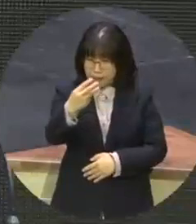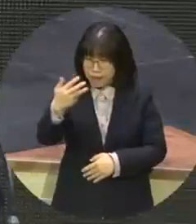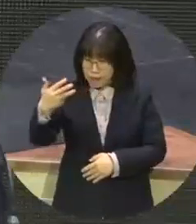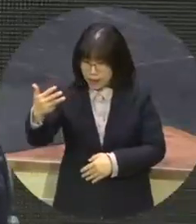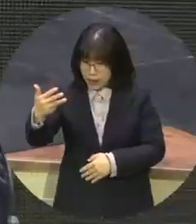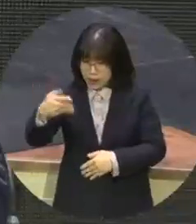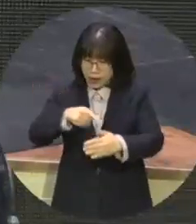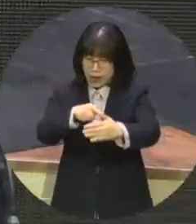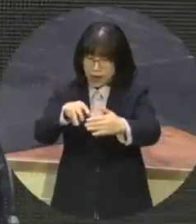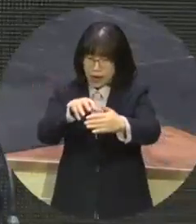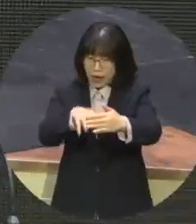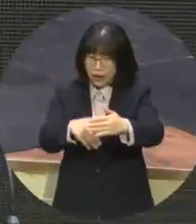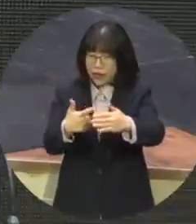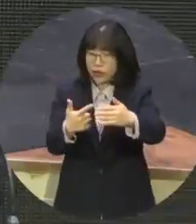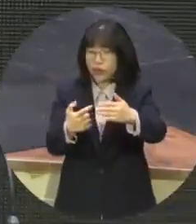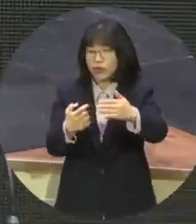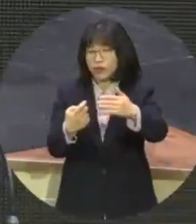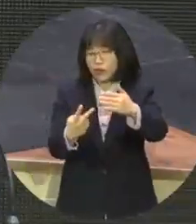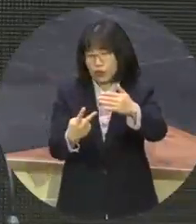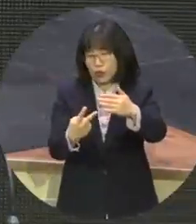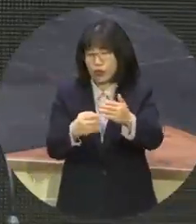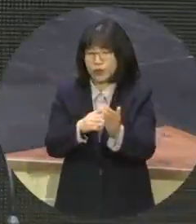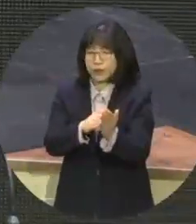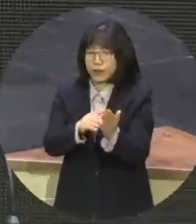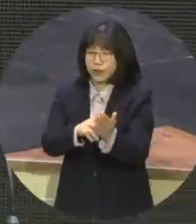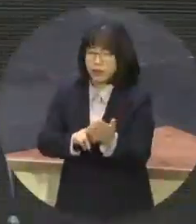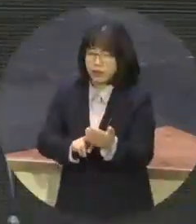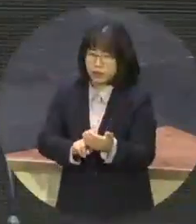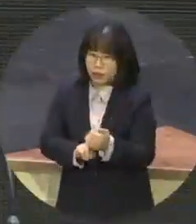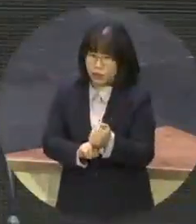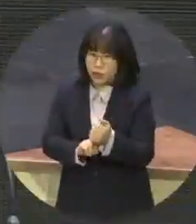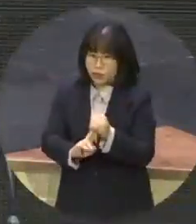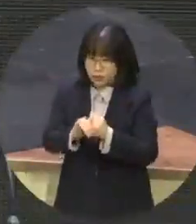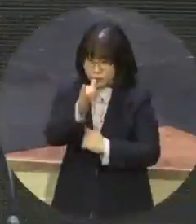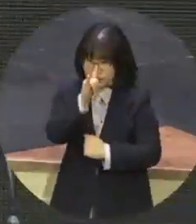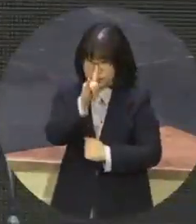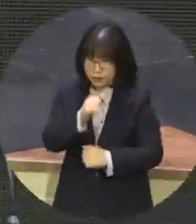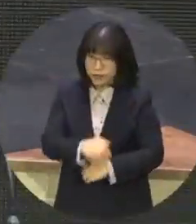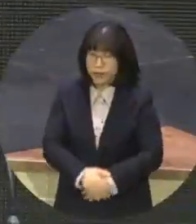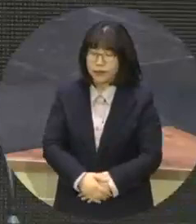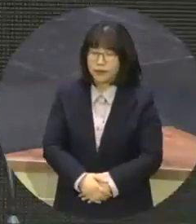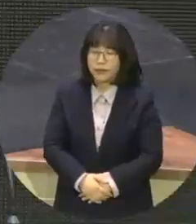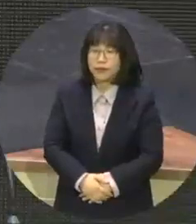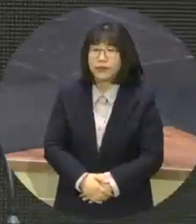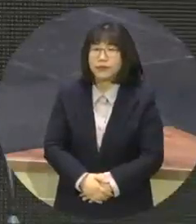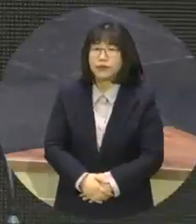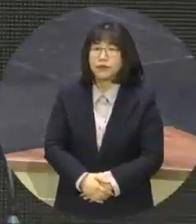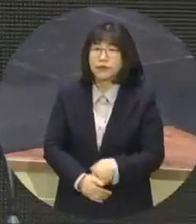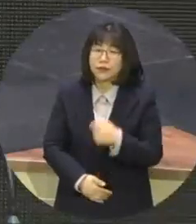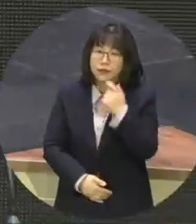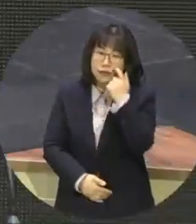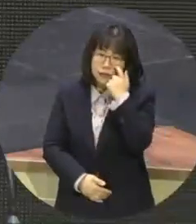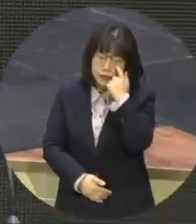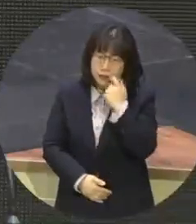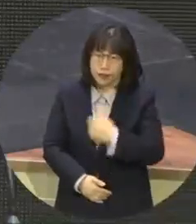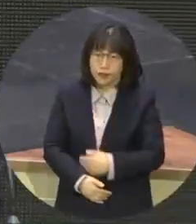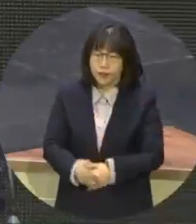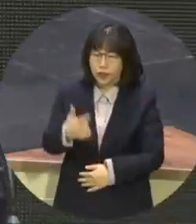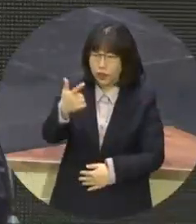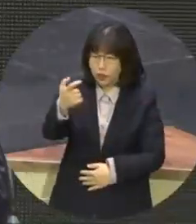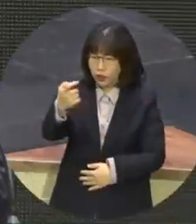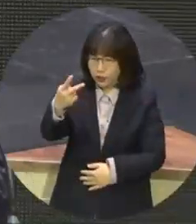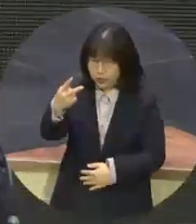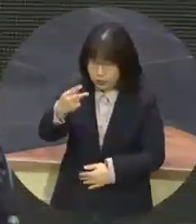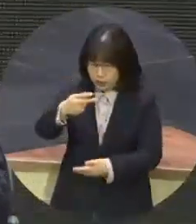우리 예언계 성도를 내가 사람 특강 강의했습니다. 62가지. 62가지 이것에 뭐 우리